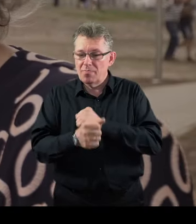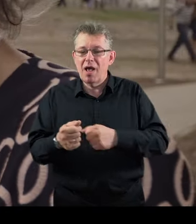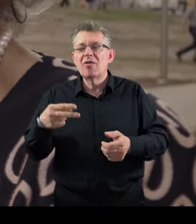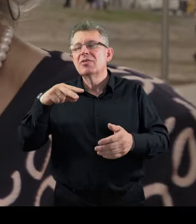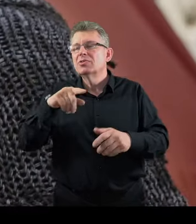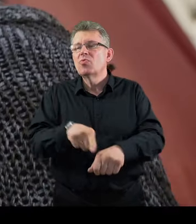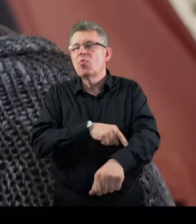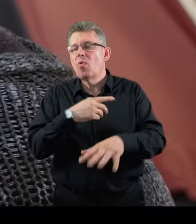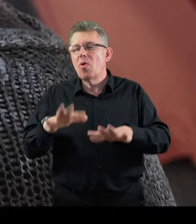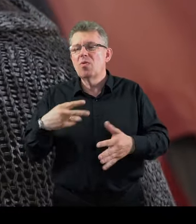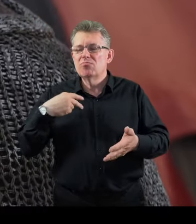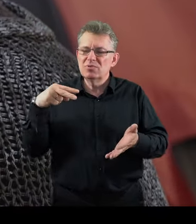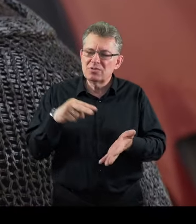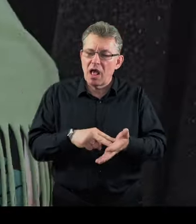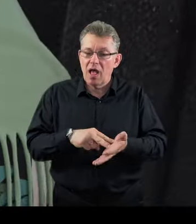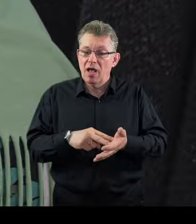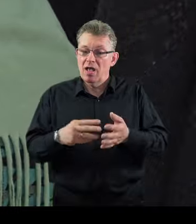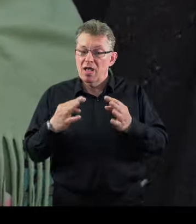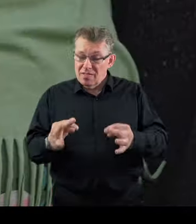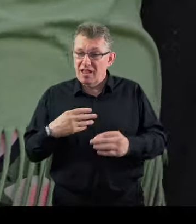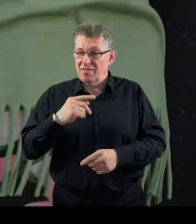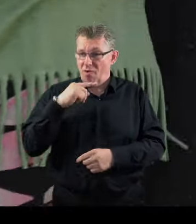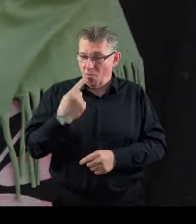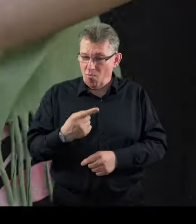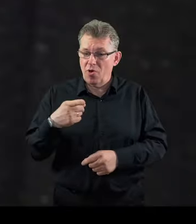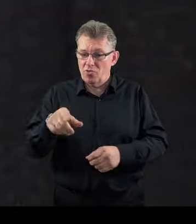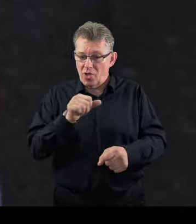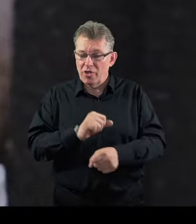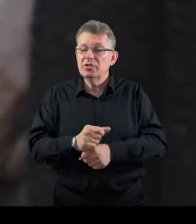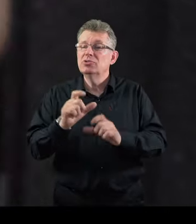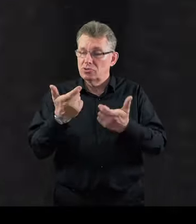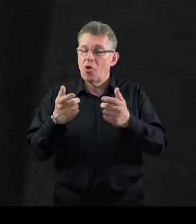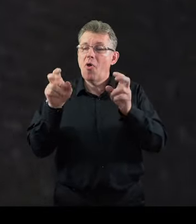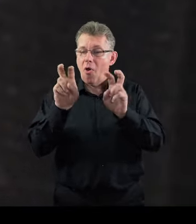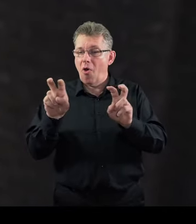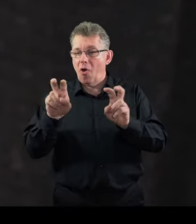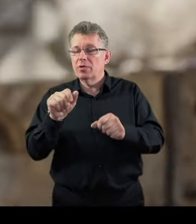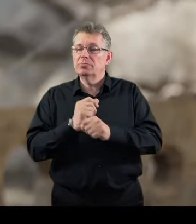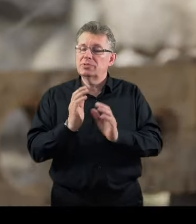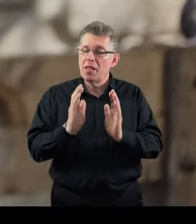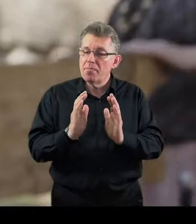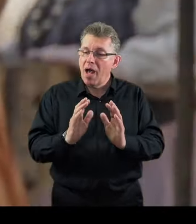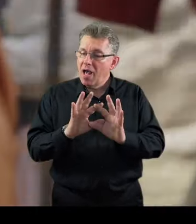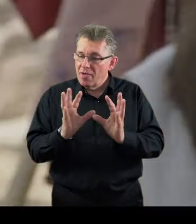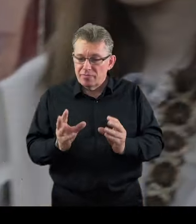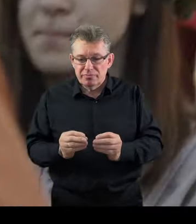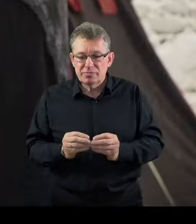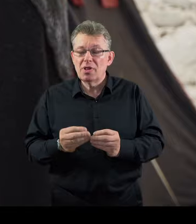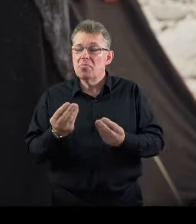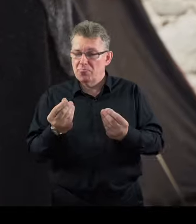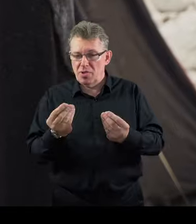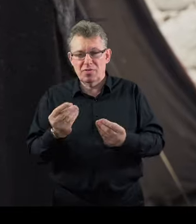to tyle lat stało. Teraz to mówię, że to jest co oglądać. Zadbamy.